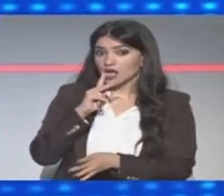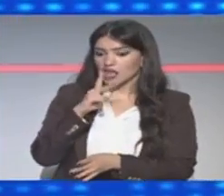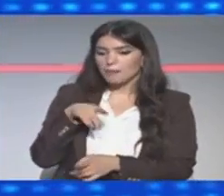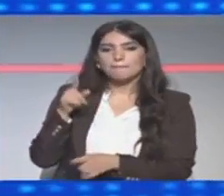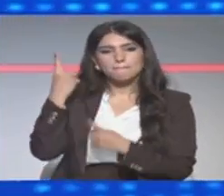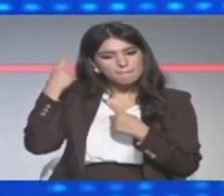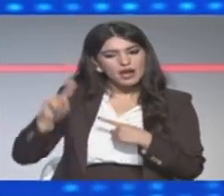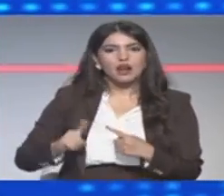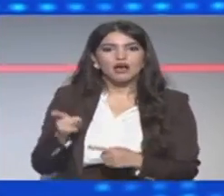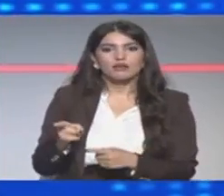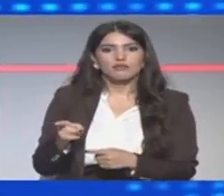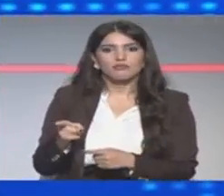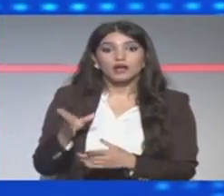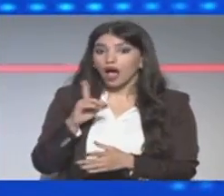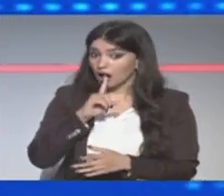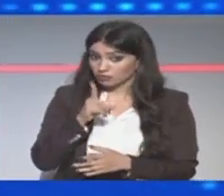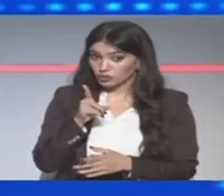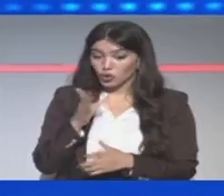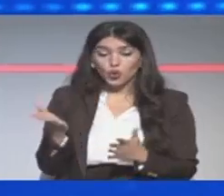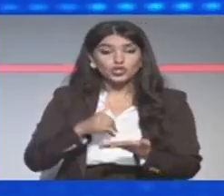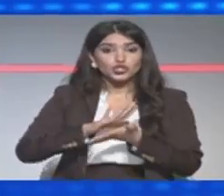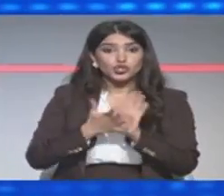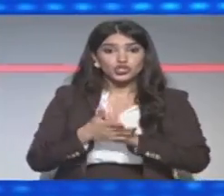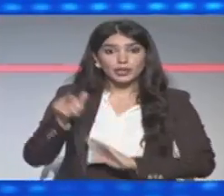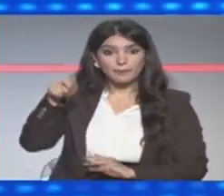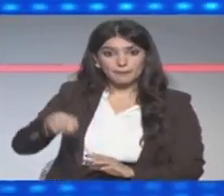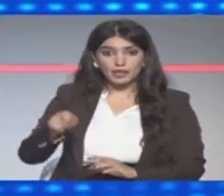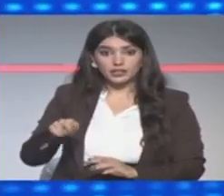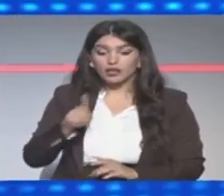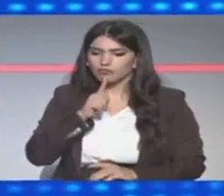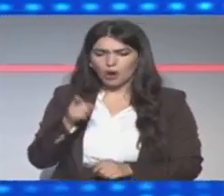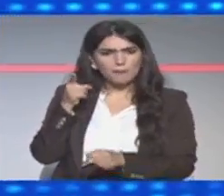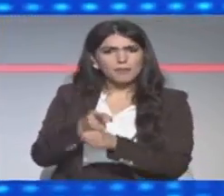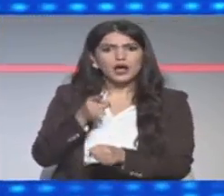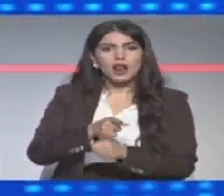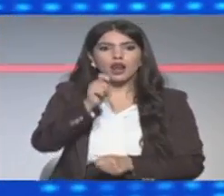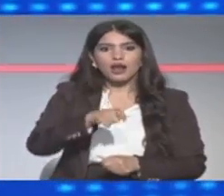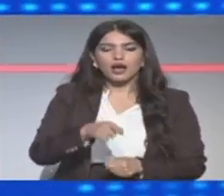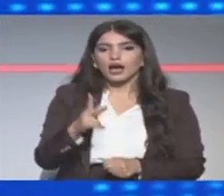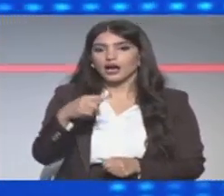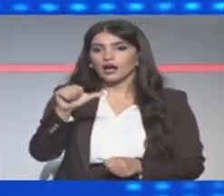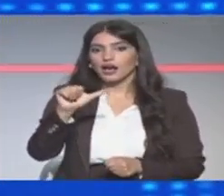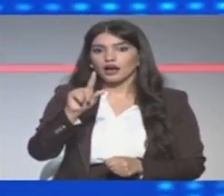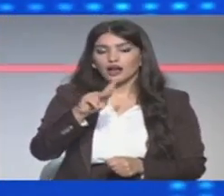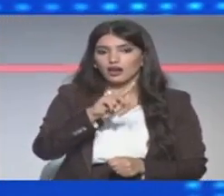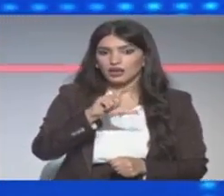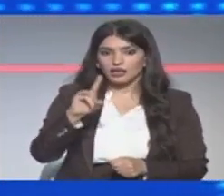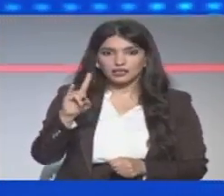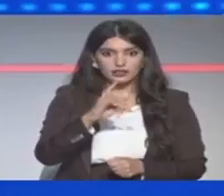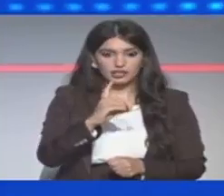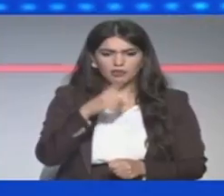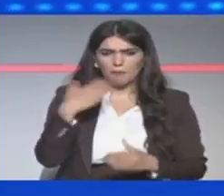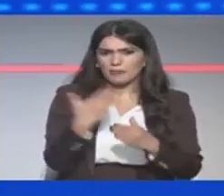ومقصودة وكيدية. وكانت جمعية القضاة قد اتهمت القاضي خالد عباس بالتدخل في